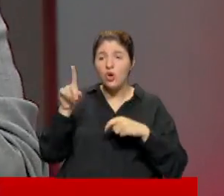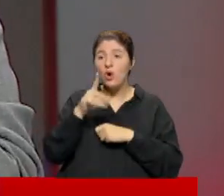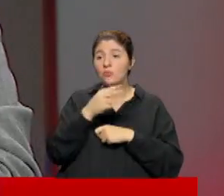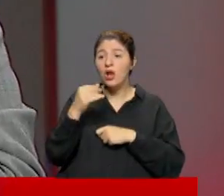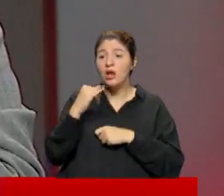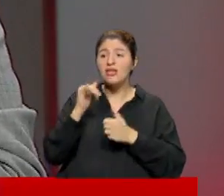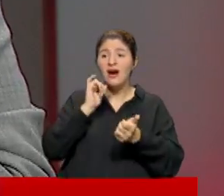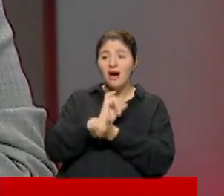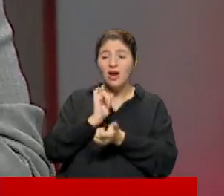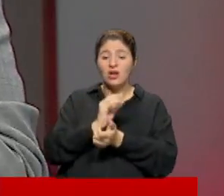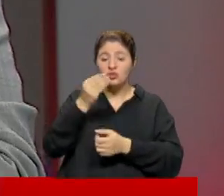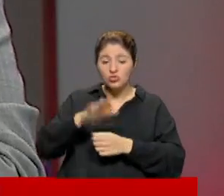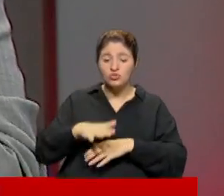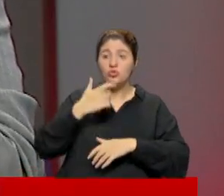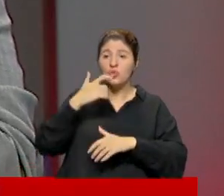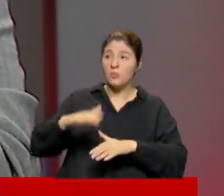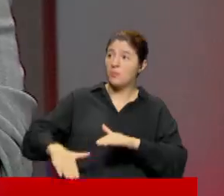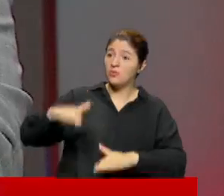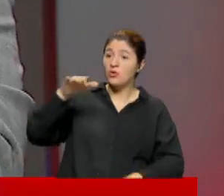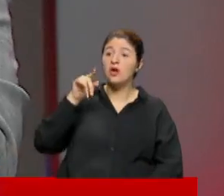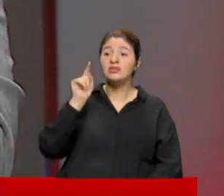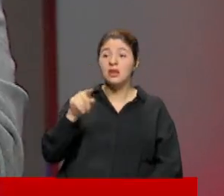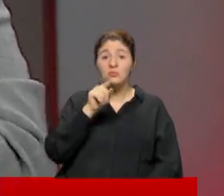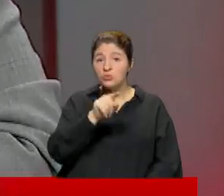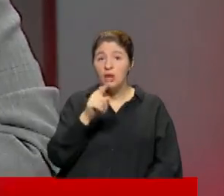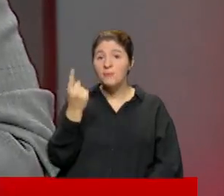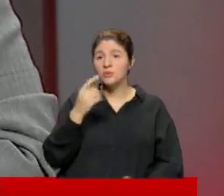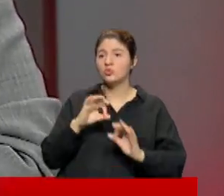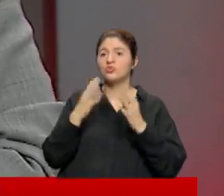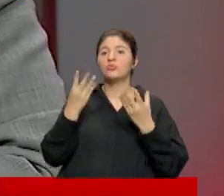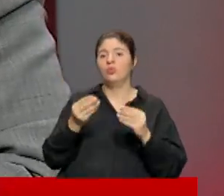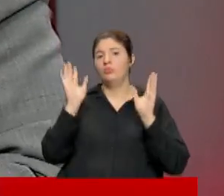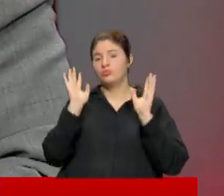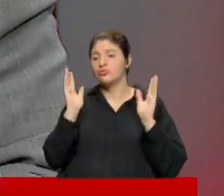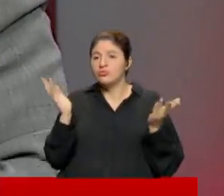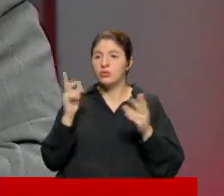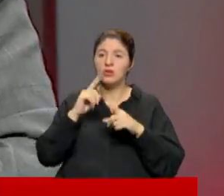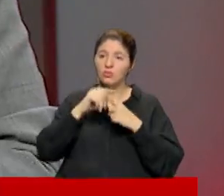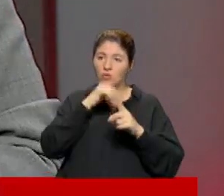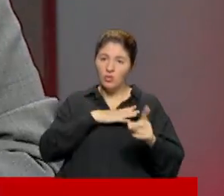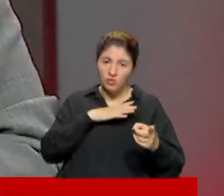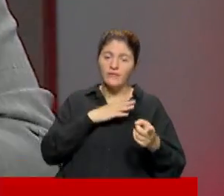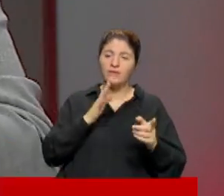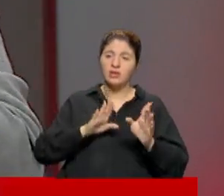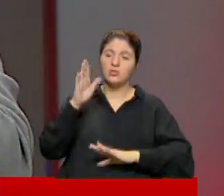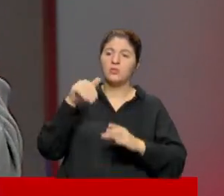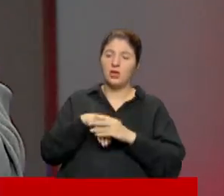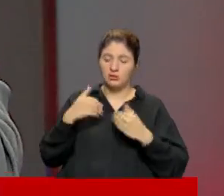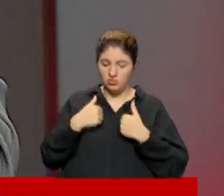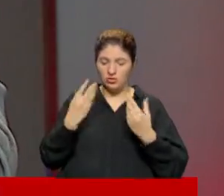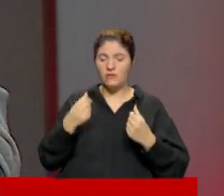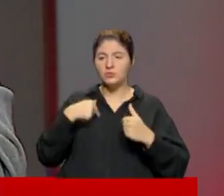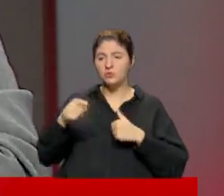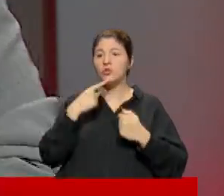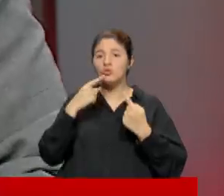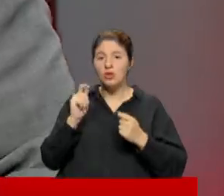milyona yakın aile çocuklar büyüyor Sen buna bir çare olmuyorsun işte Kemal Bey ve Demokrat Parti ol olarak biz